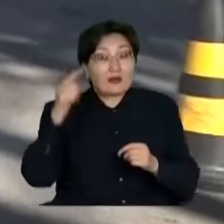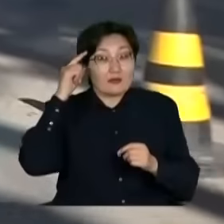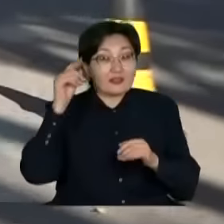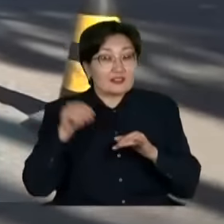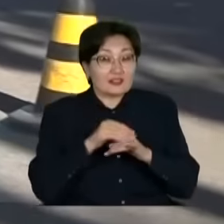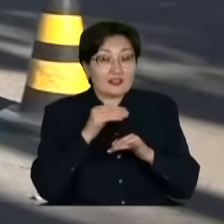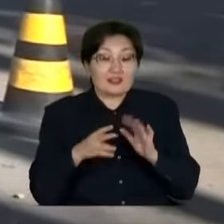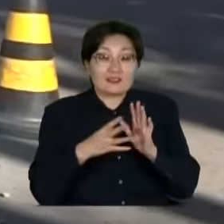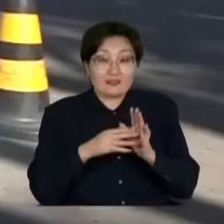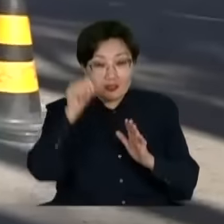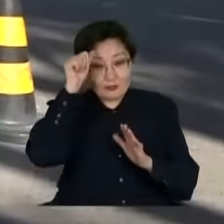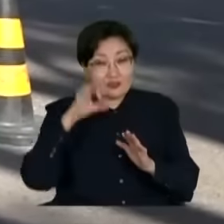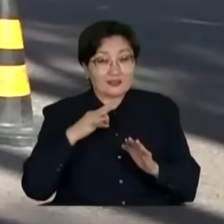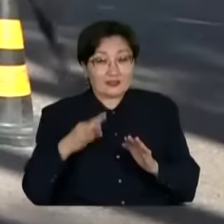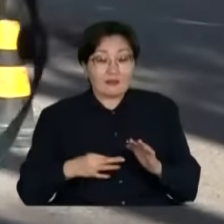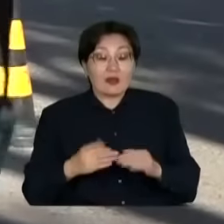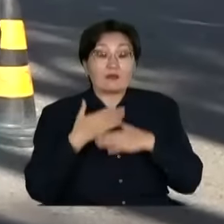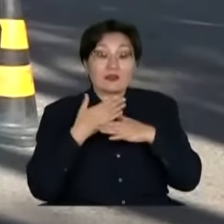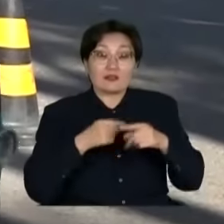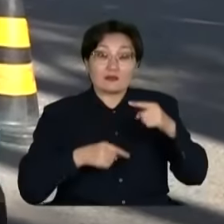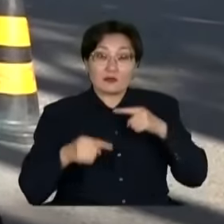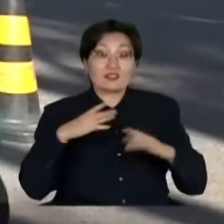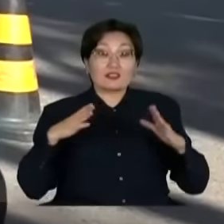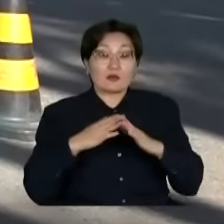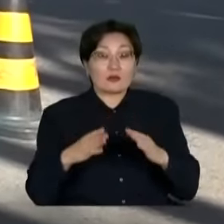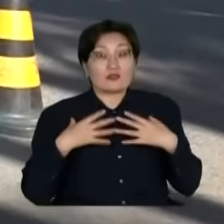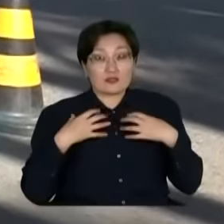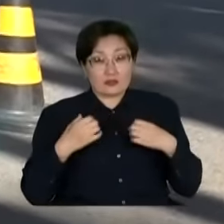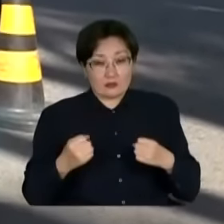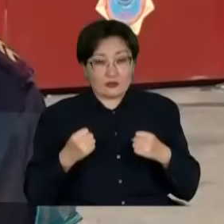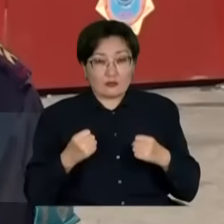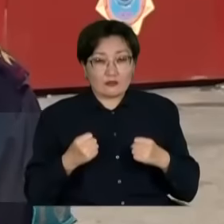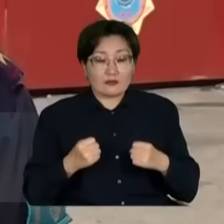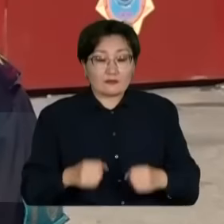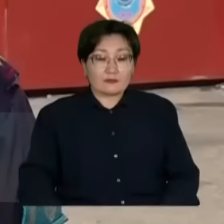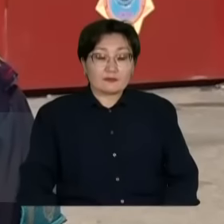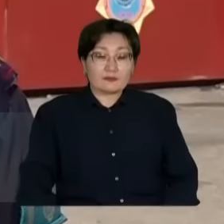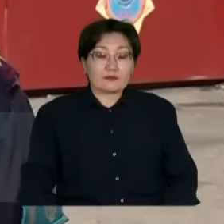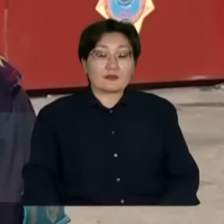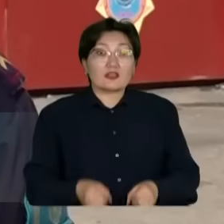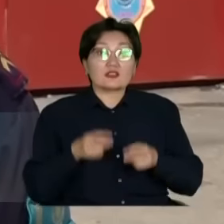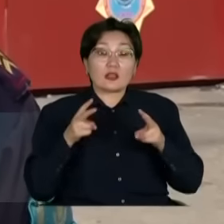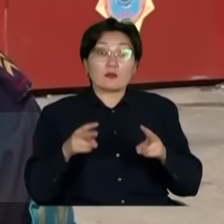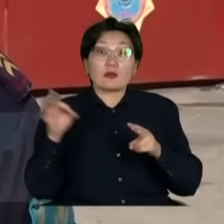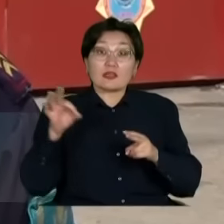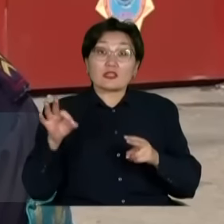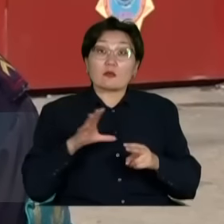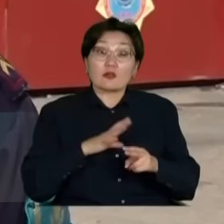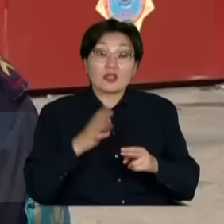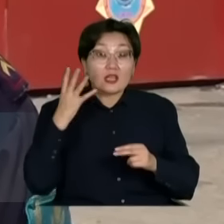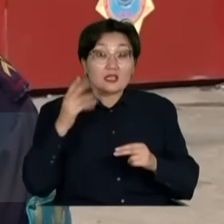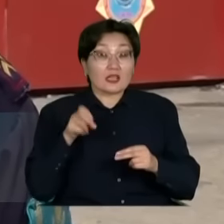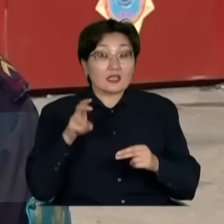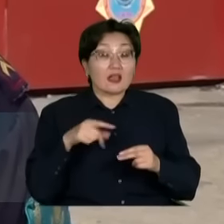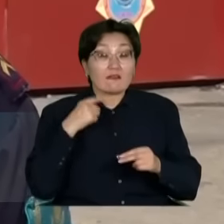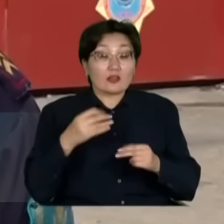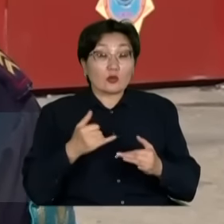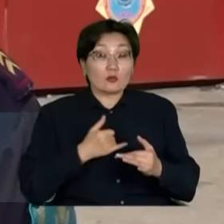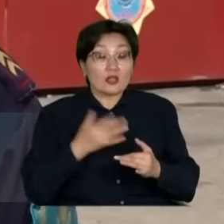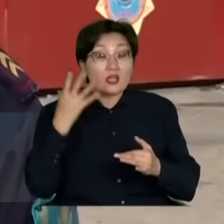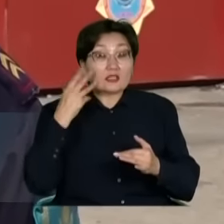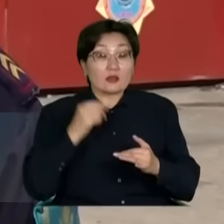помогают ему вернуться домой целым и невредимым сквозь огонь и воду Ну опасные моменты Да были как говорят у нас